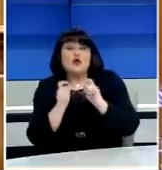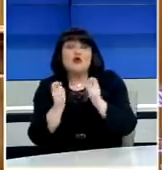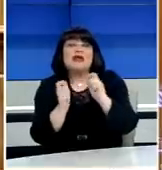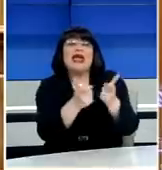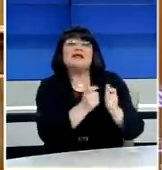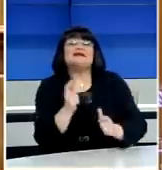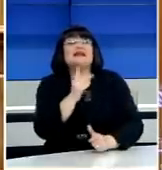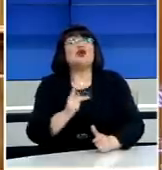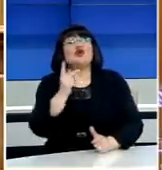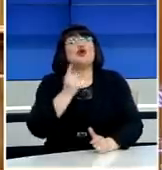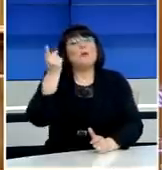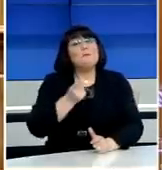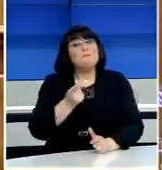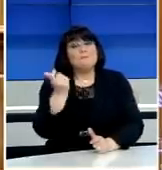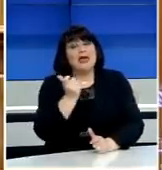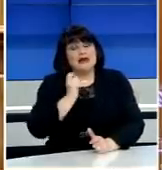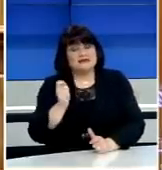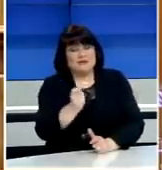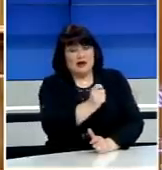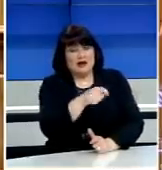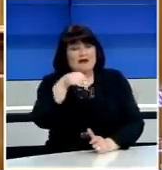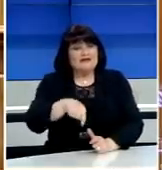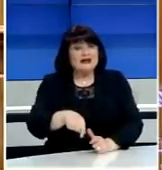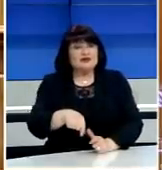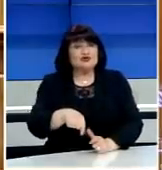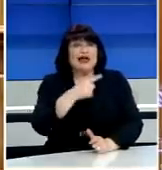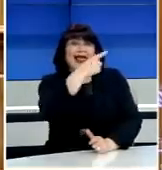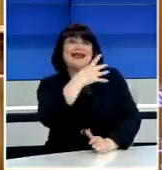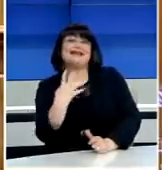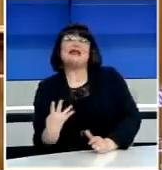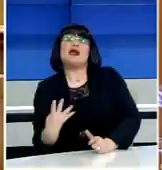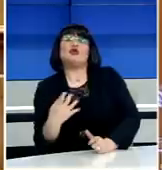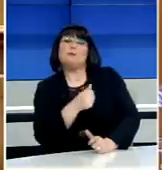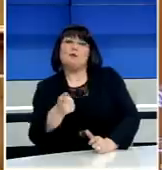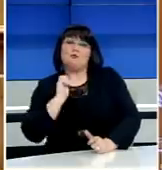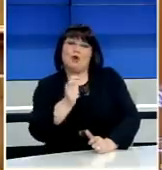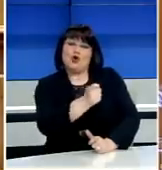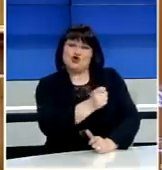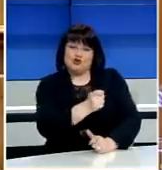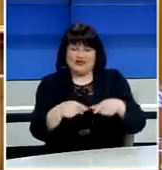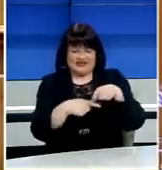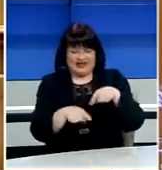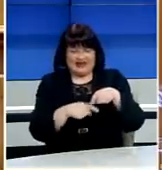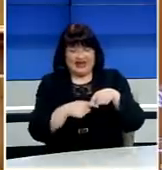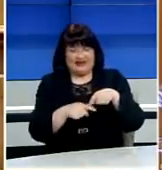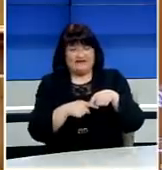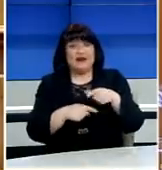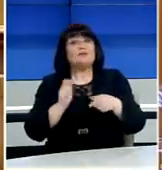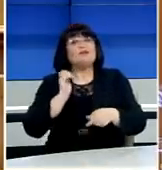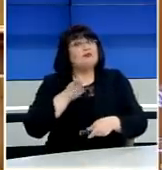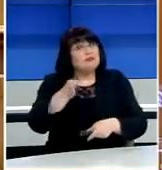πολίτες, που πέραν το κοινωνικό μέρισμα και φέτος το πήρε μόνο το 1/4 εξ αυτών, ό,τι εισπράτταν το Δεκέμβρη το καταναλώναν στην